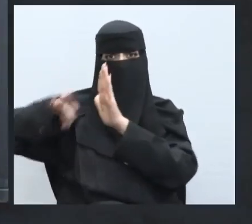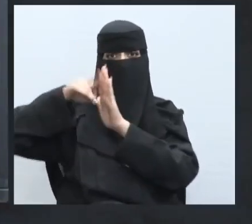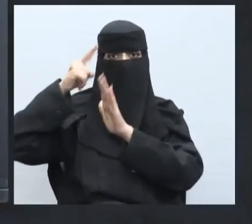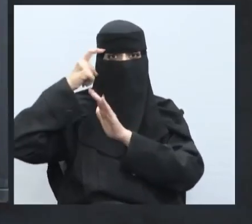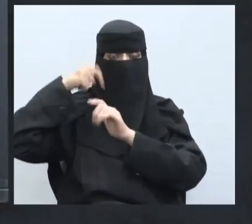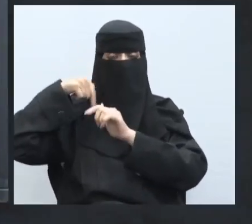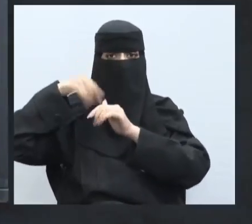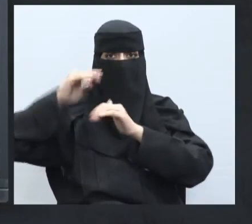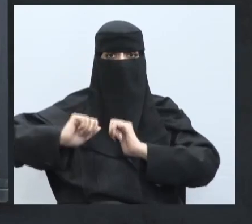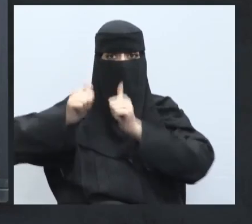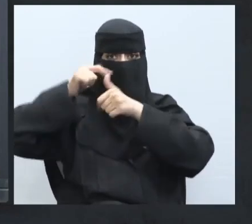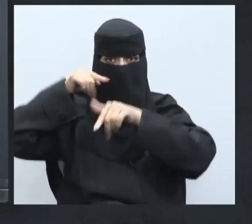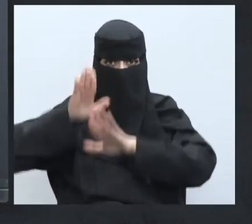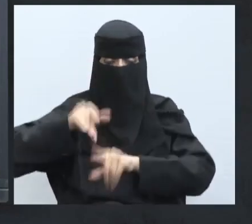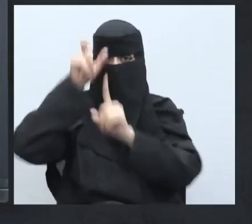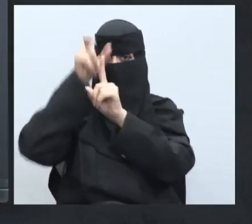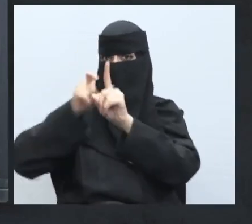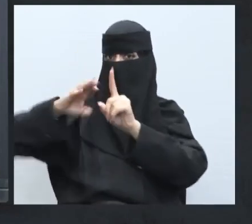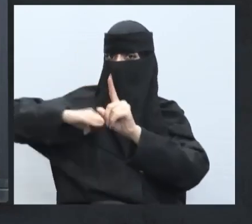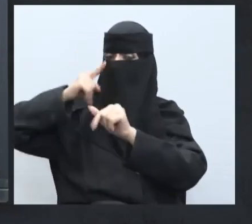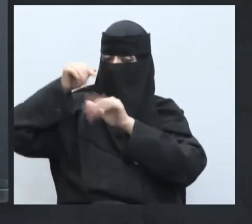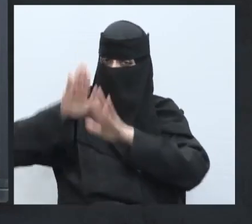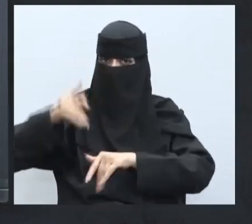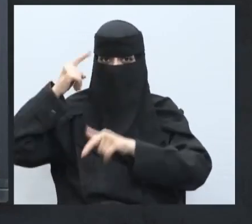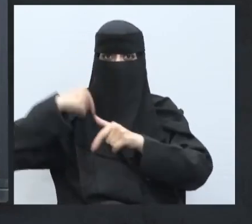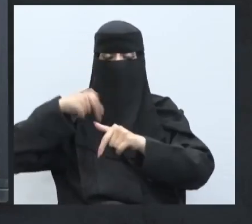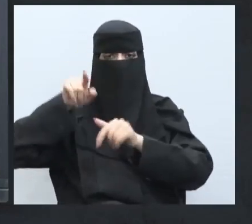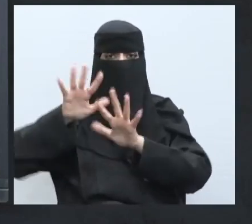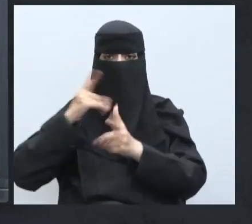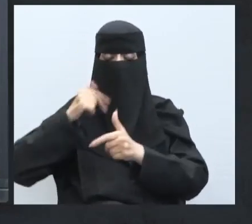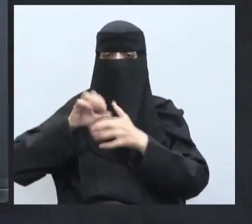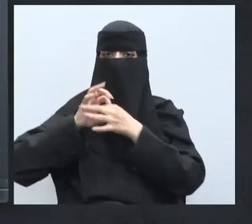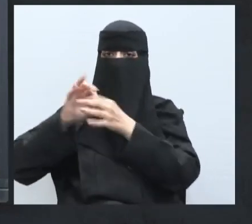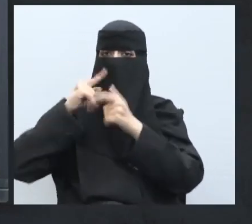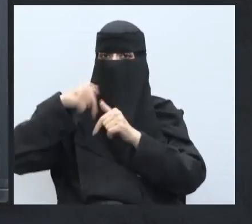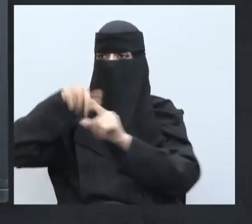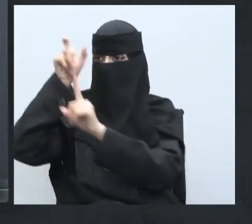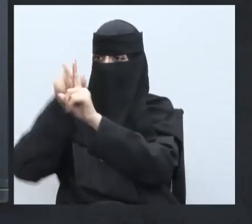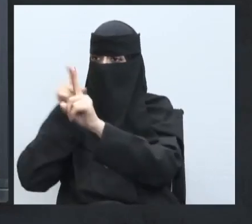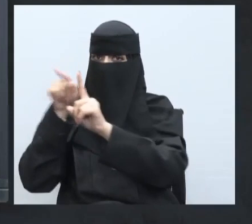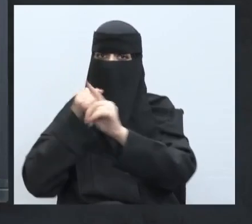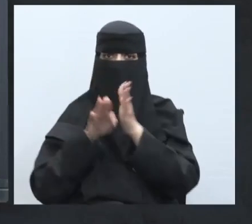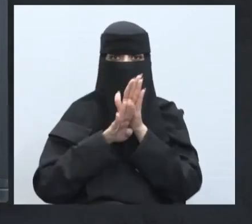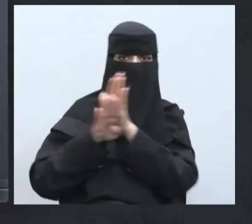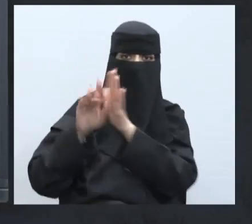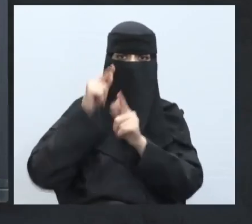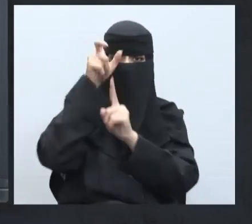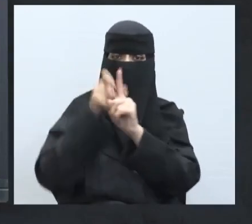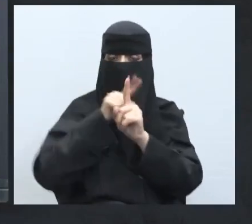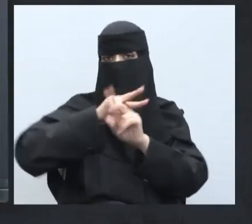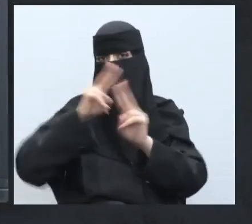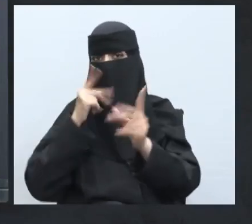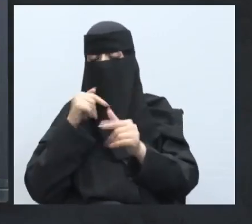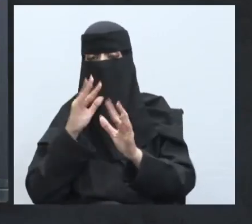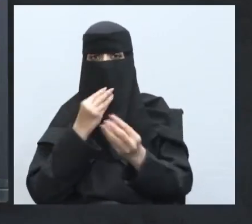وبالتالي المدير يعرف كيف يتواصل مع الموظف الاول والثاني كيف يحف يحفز هذا ويحفز الثاني كيف يتعامل مع